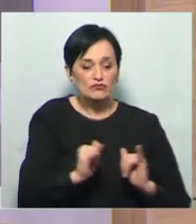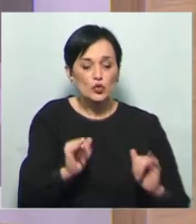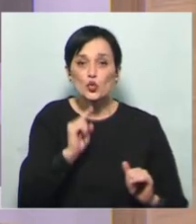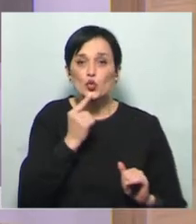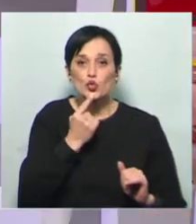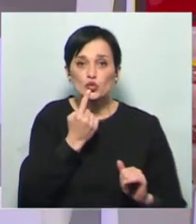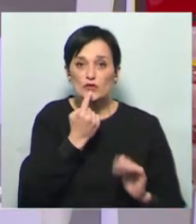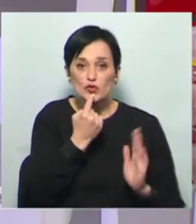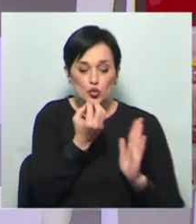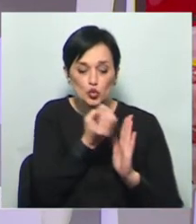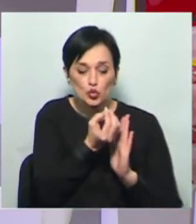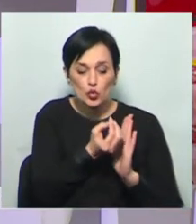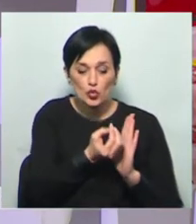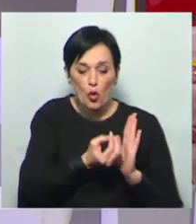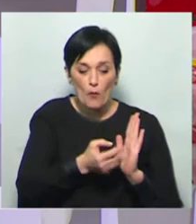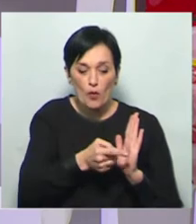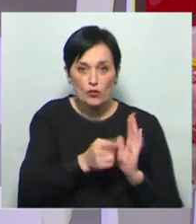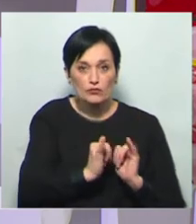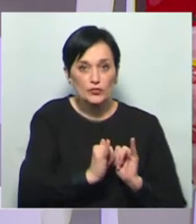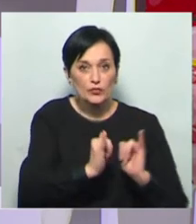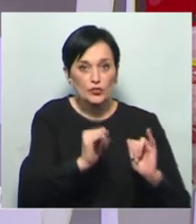დამატებით თრომბოზებით. ახლა